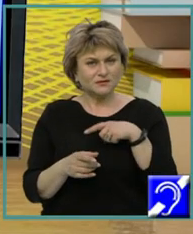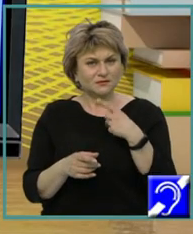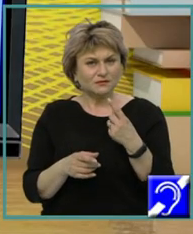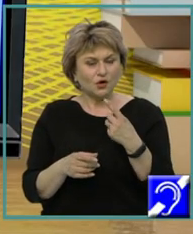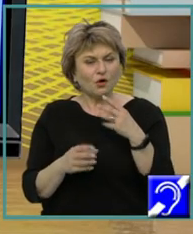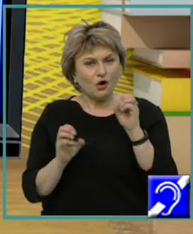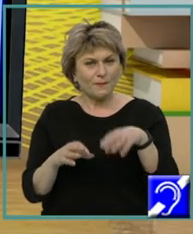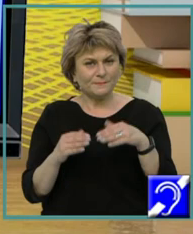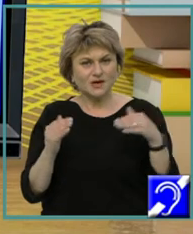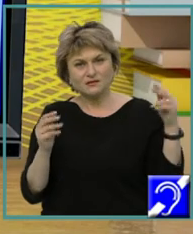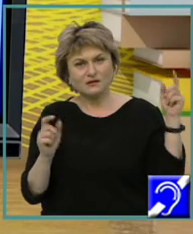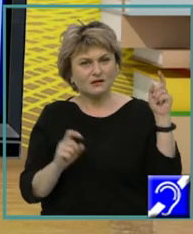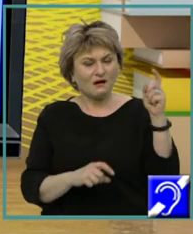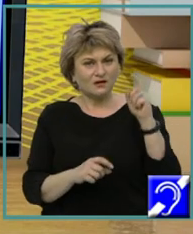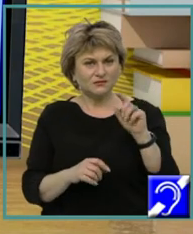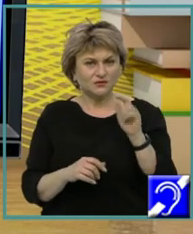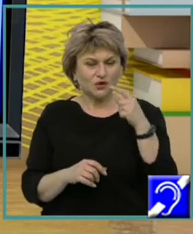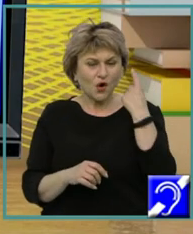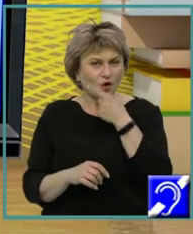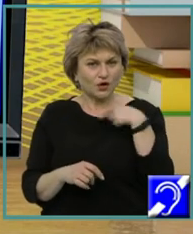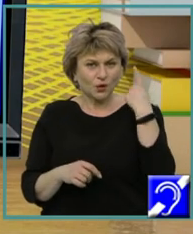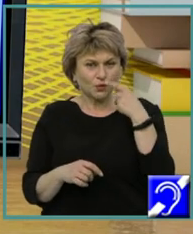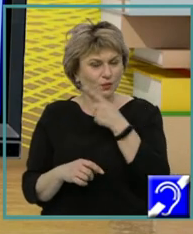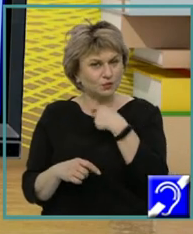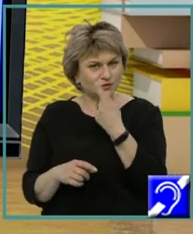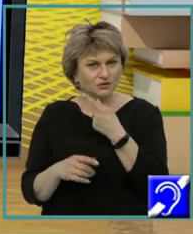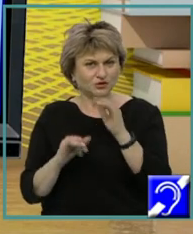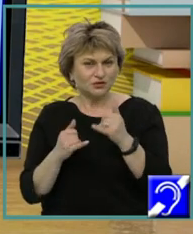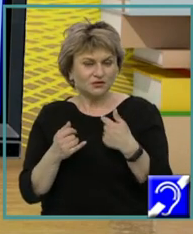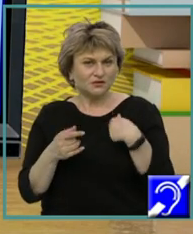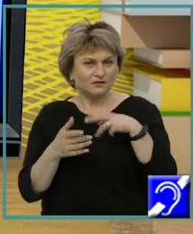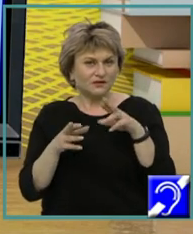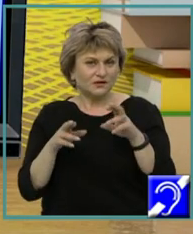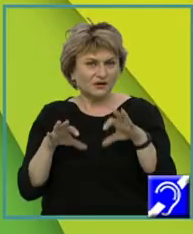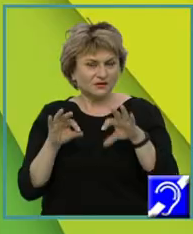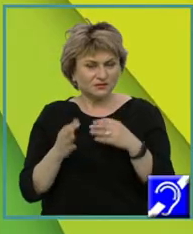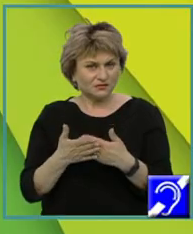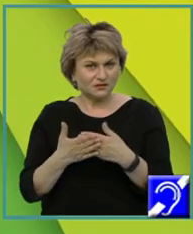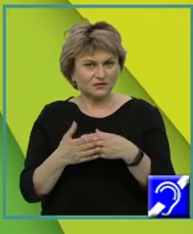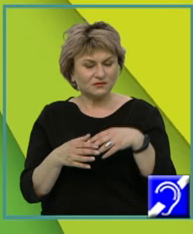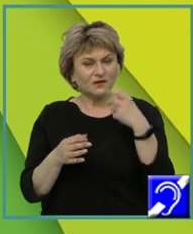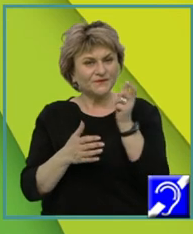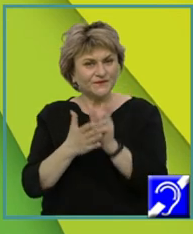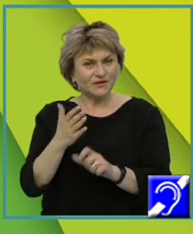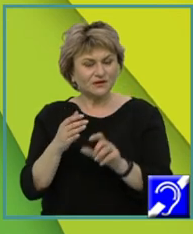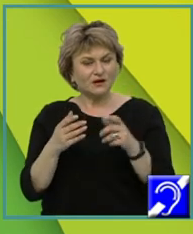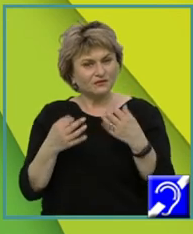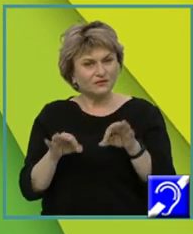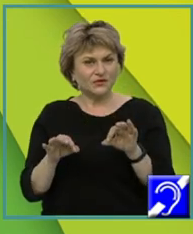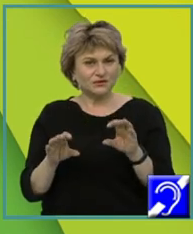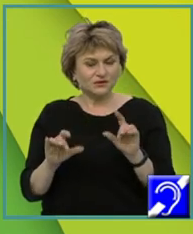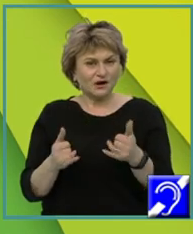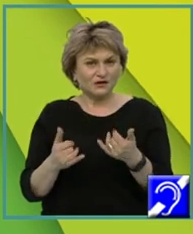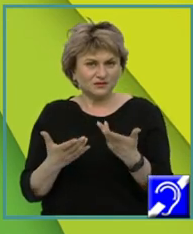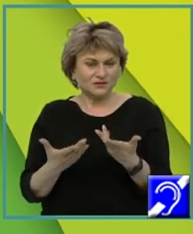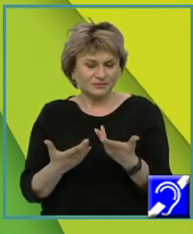om înalt slab cu o gros tuns trec mai departe va spus că vă regăsiți aceste fișe ar fi fost un cap frumos dacă nu ar fi fost